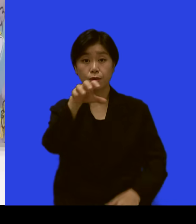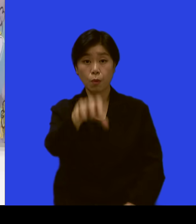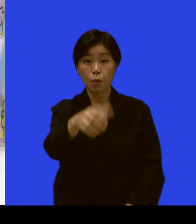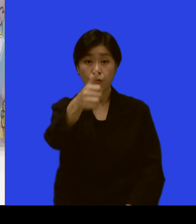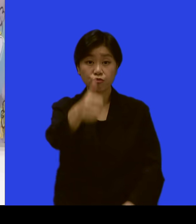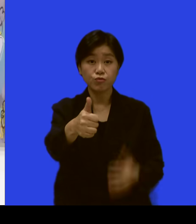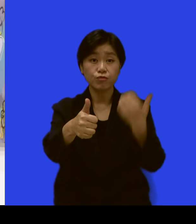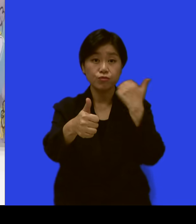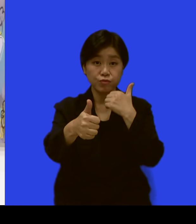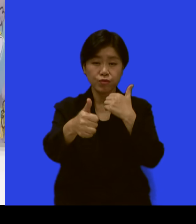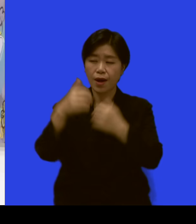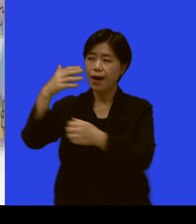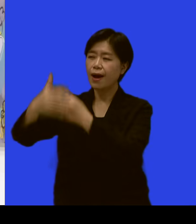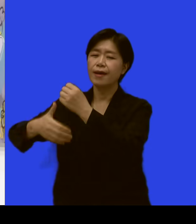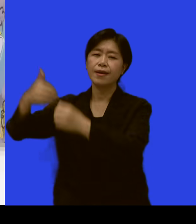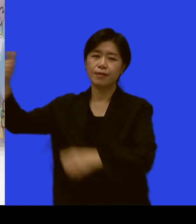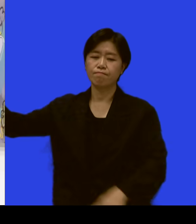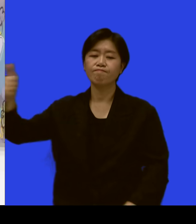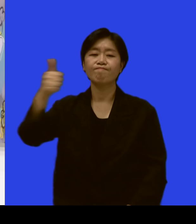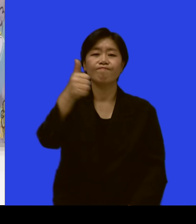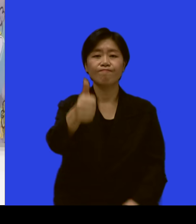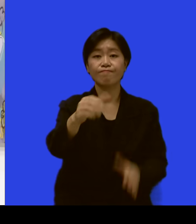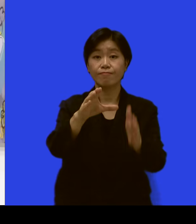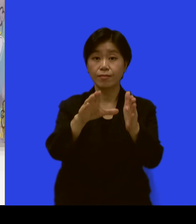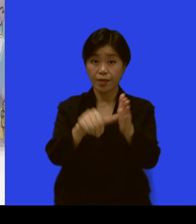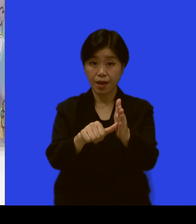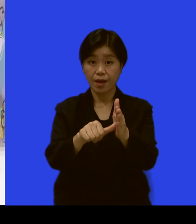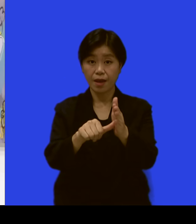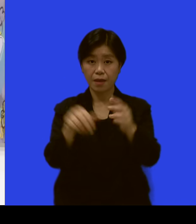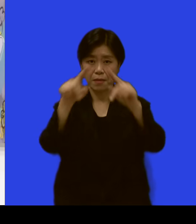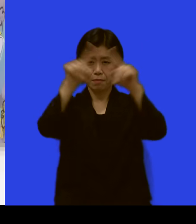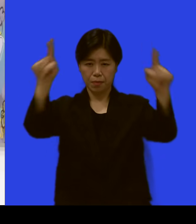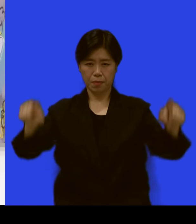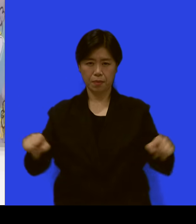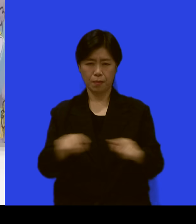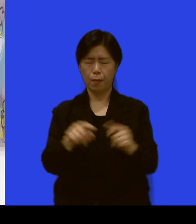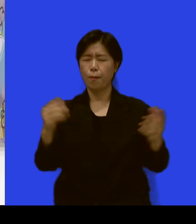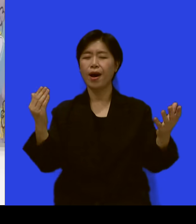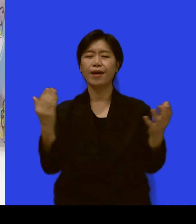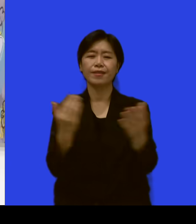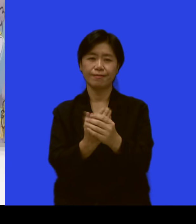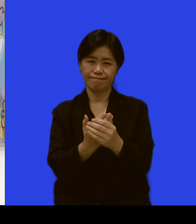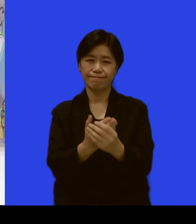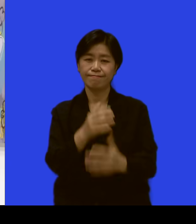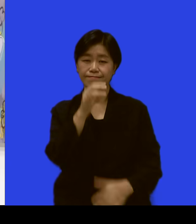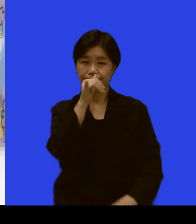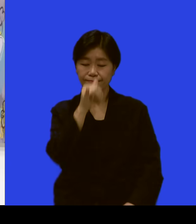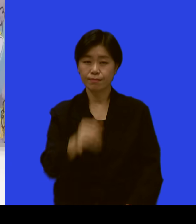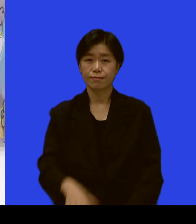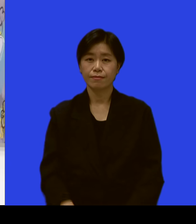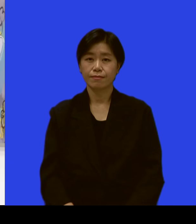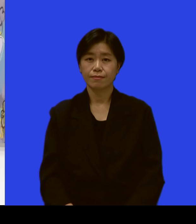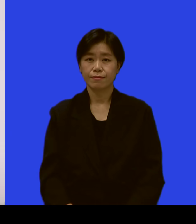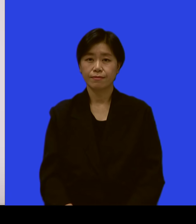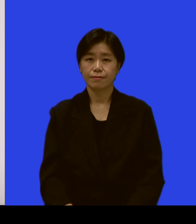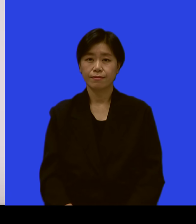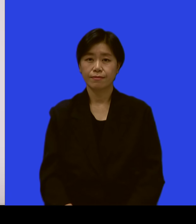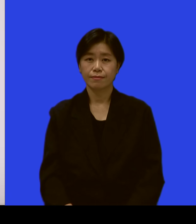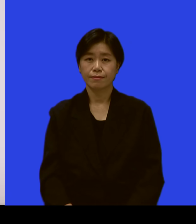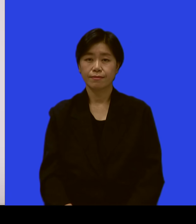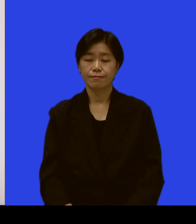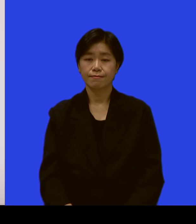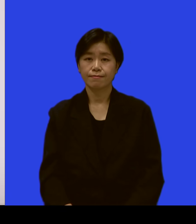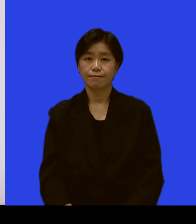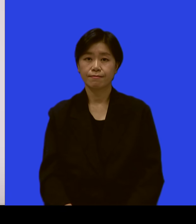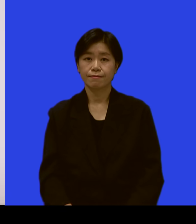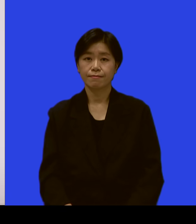자리는 하나님이 계셨을 때라야만 온전한 자리가 되는 그 조각인 것 같아요. 그래서